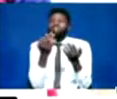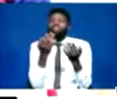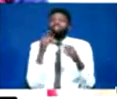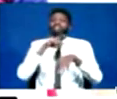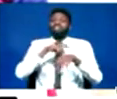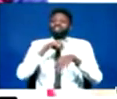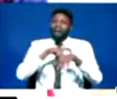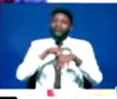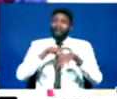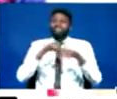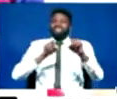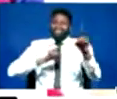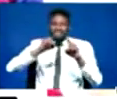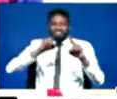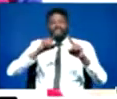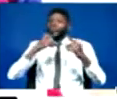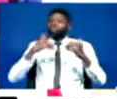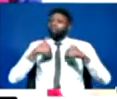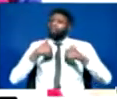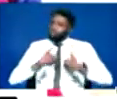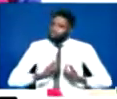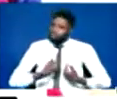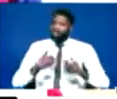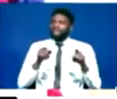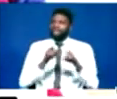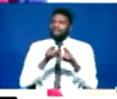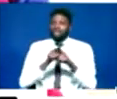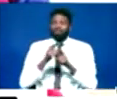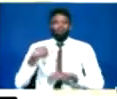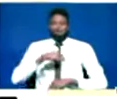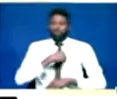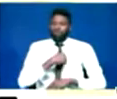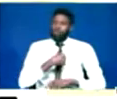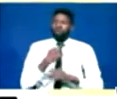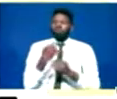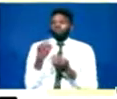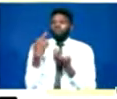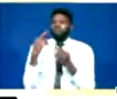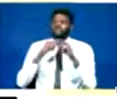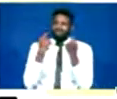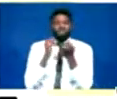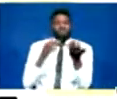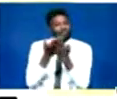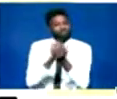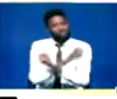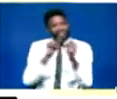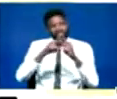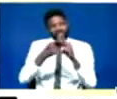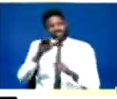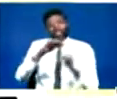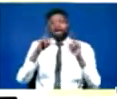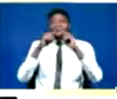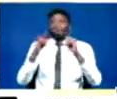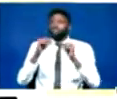lag, because there is no jet here. We hope that the teams will arrive well and start off in Arusha. Shule ya upili ya Kamito na